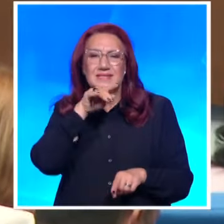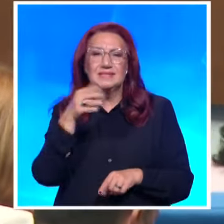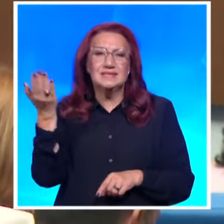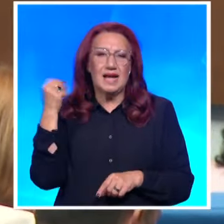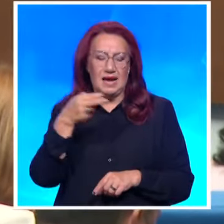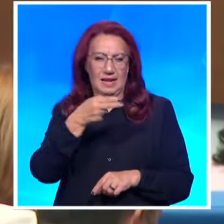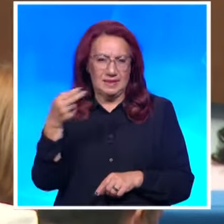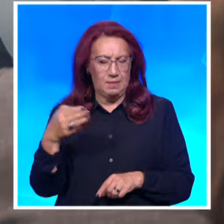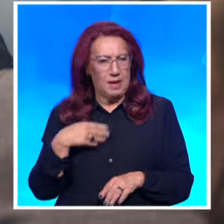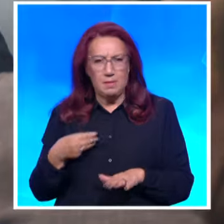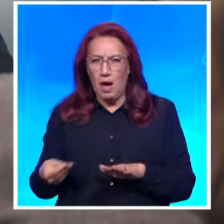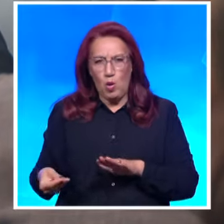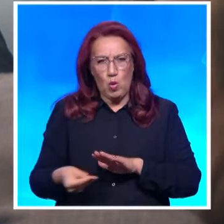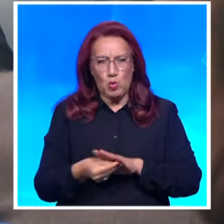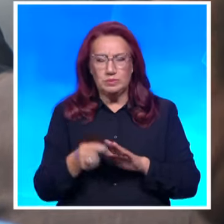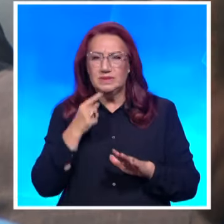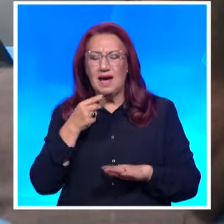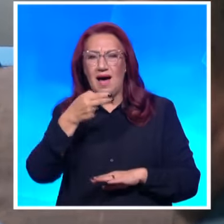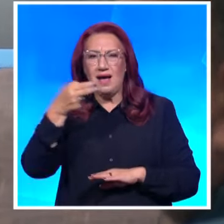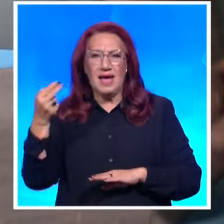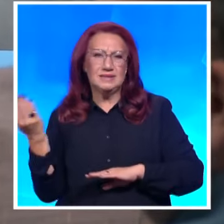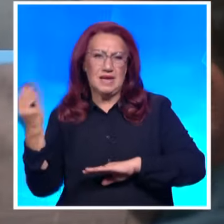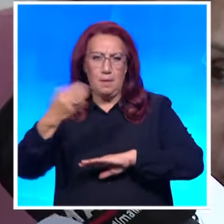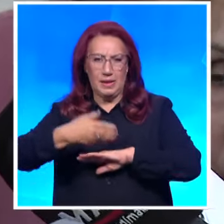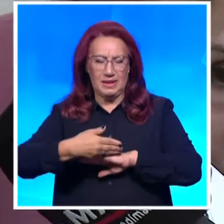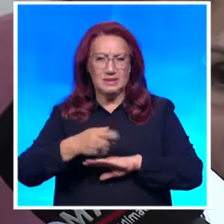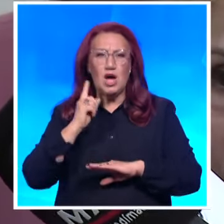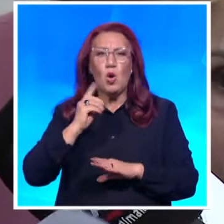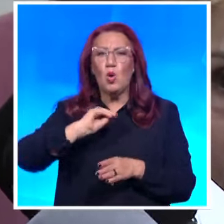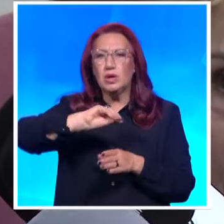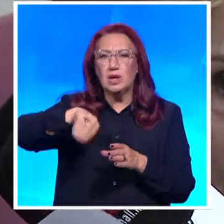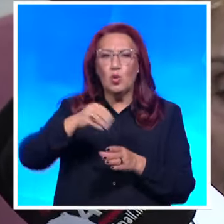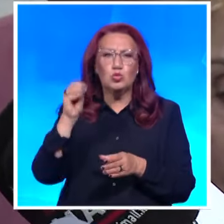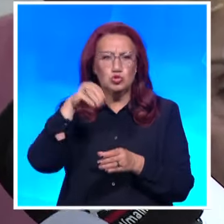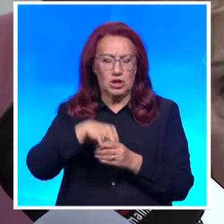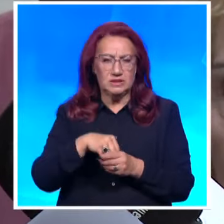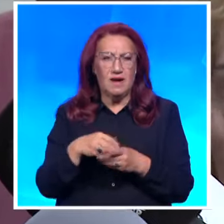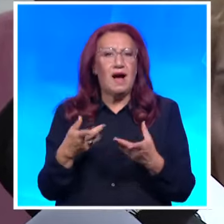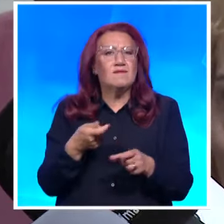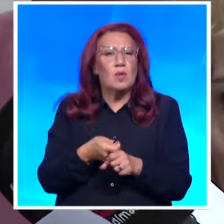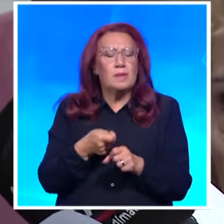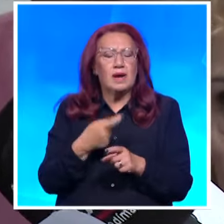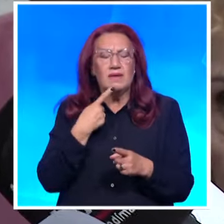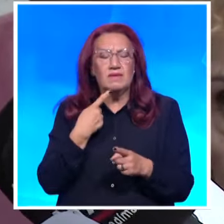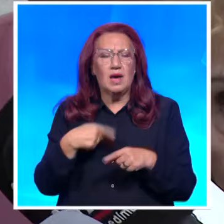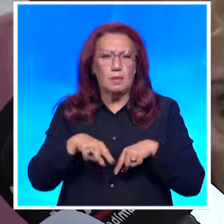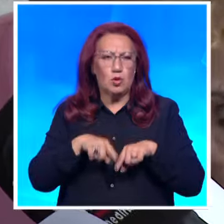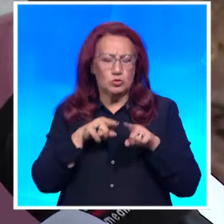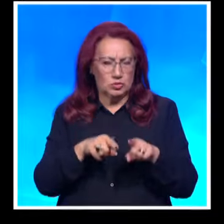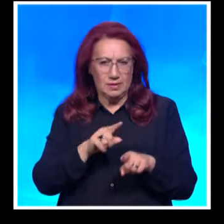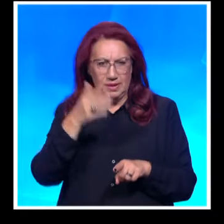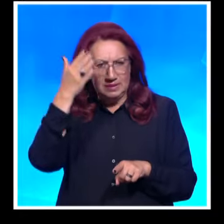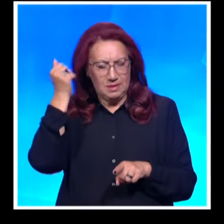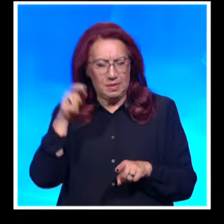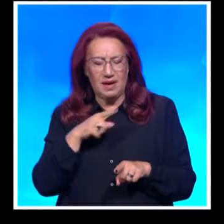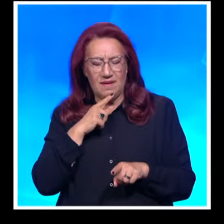е замесен в нея и какво прави прокуратурата по случая? Не трябва да забравяме скандалите с пачките, с пуделите